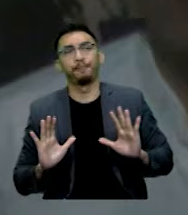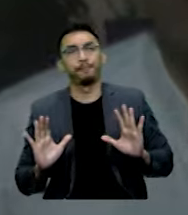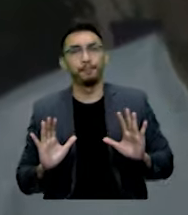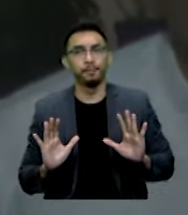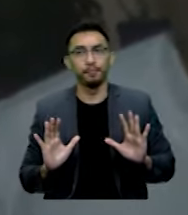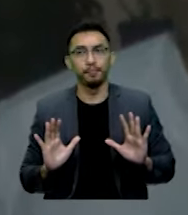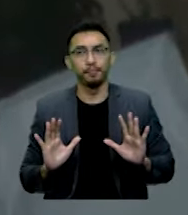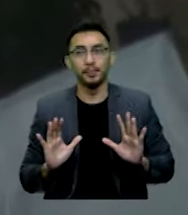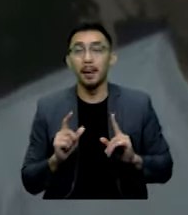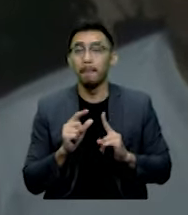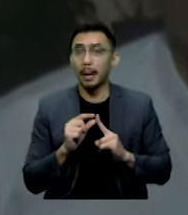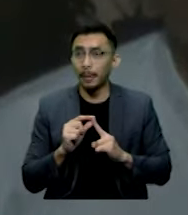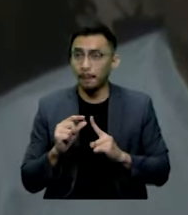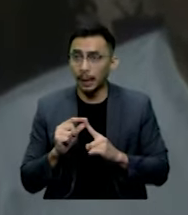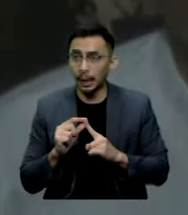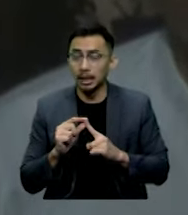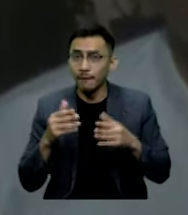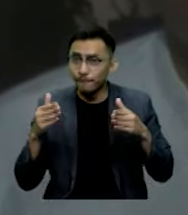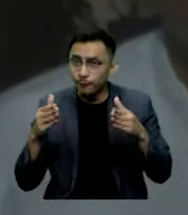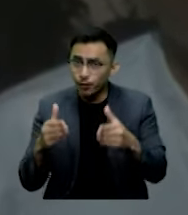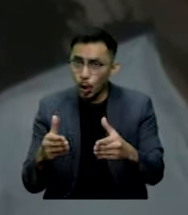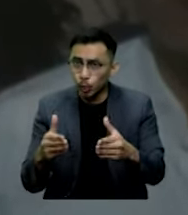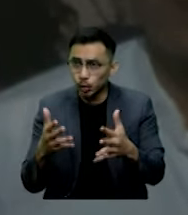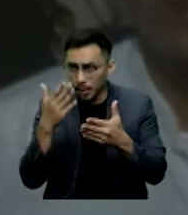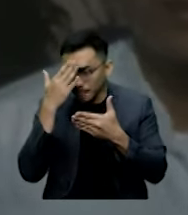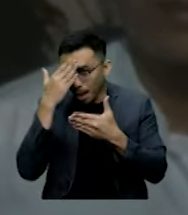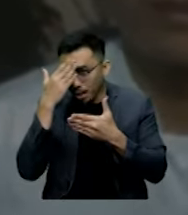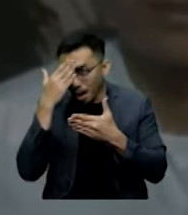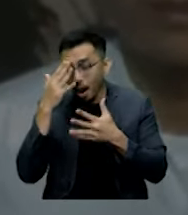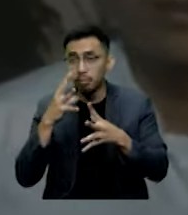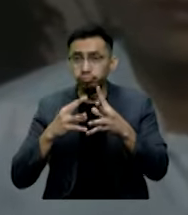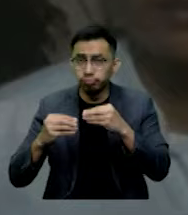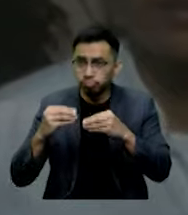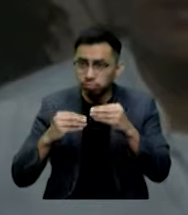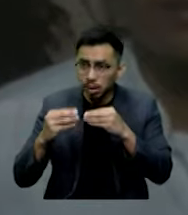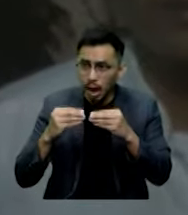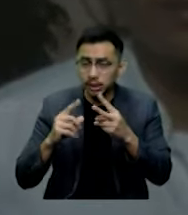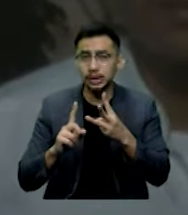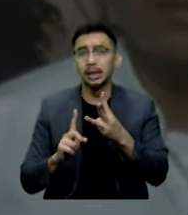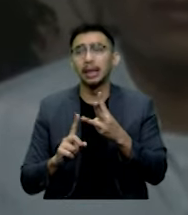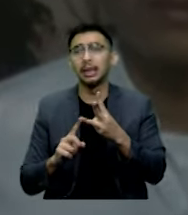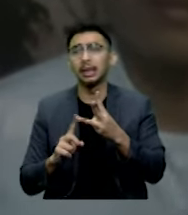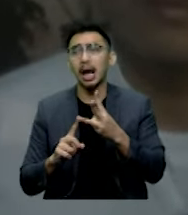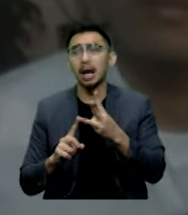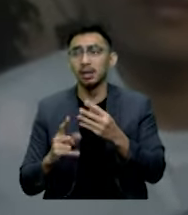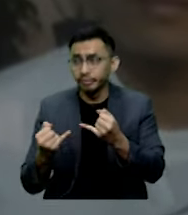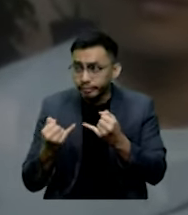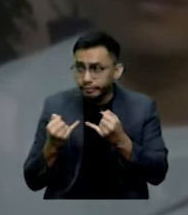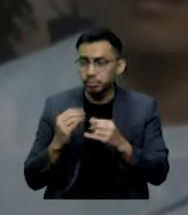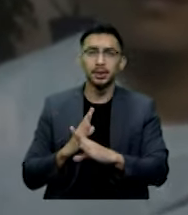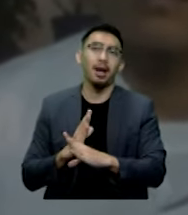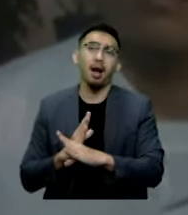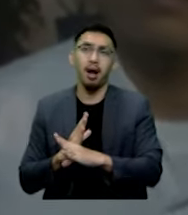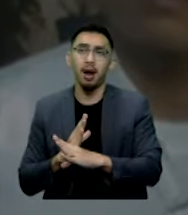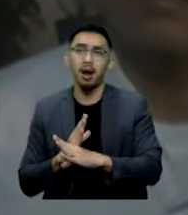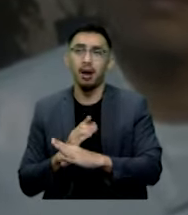usung selain ibadah, musyawarah, amar ma'ruf, nahi mungkar, tapi juga ukhuwah dan istiqomah. Itu yang P3 usung dan kita